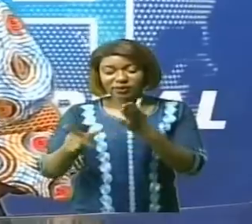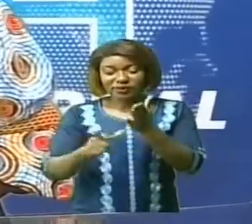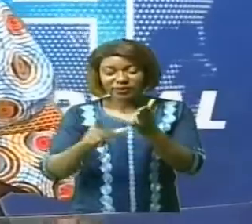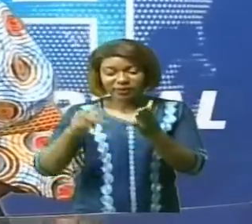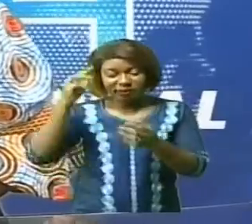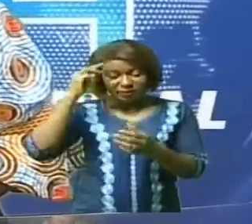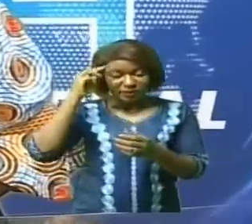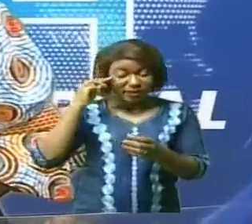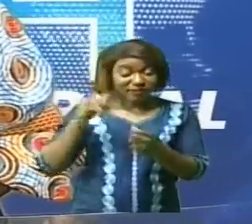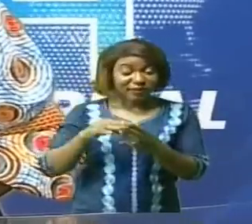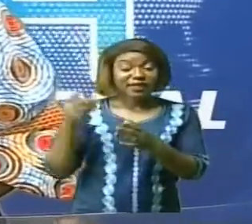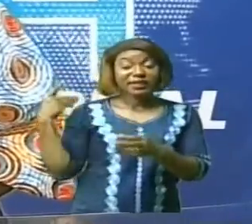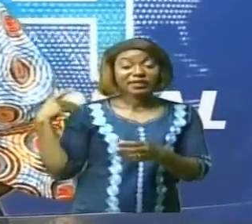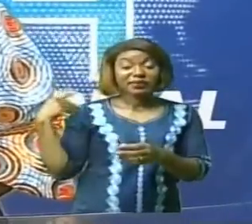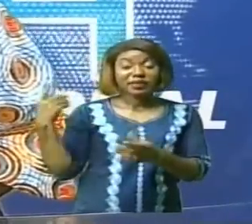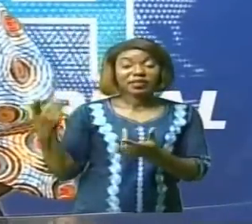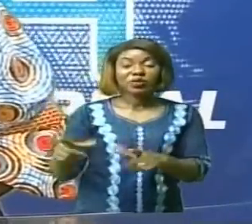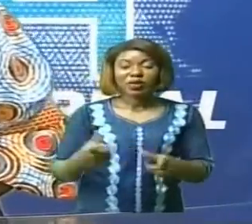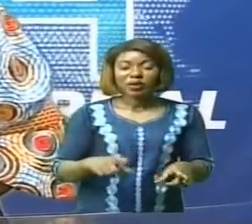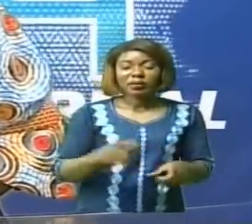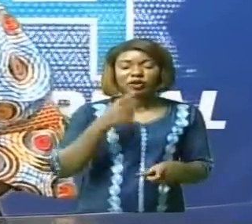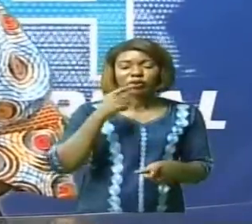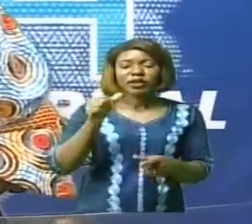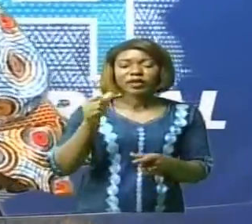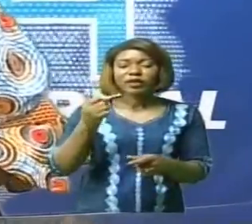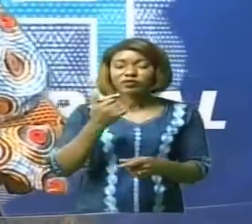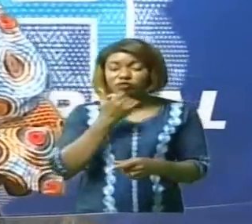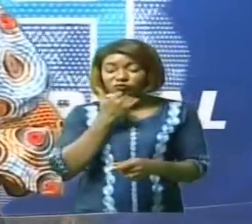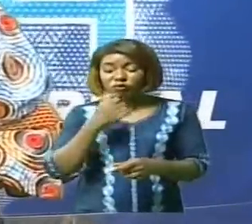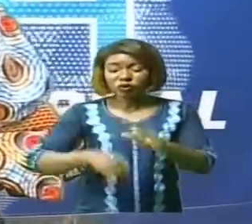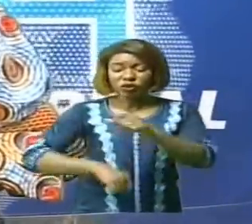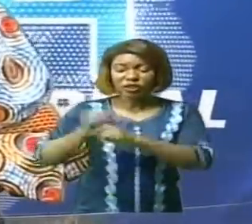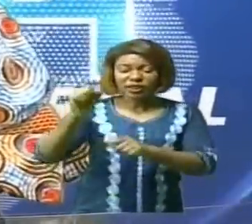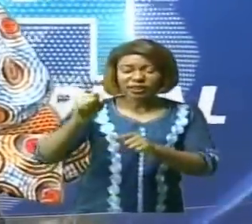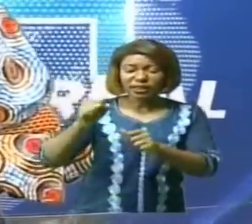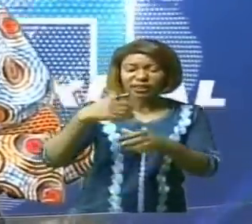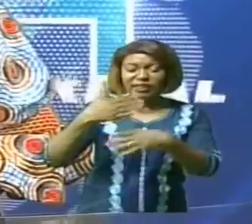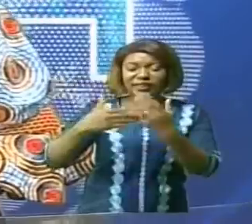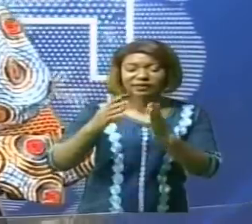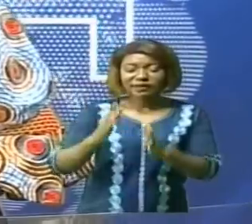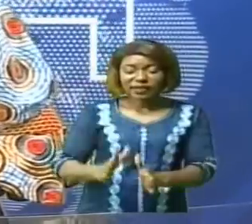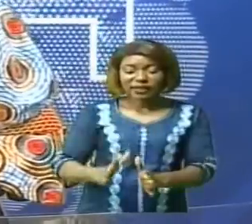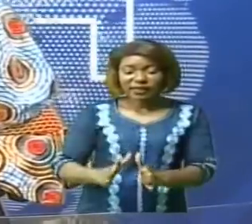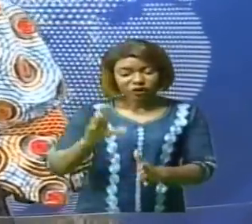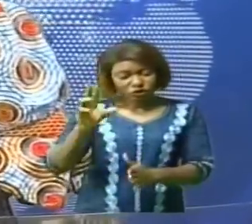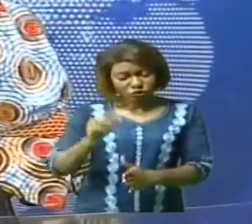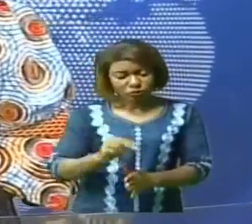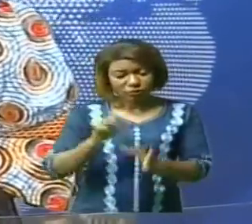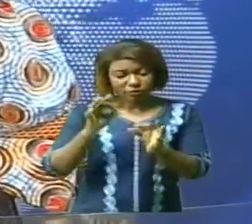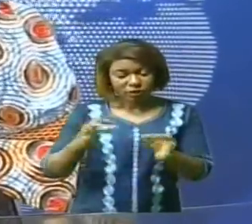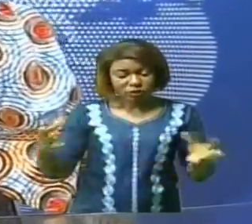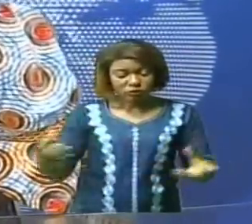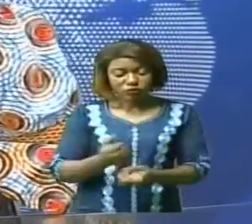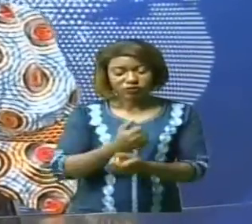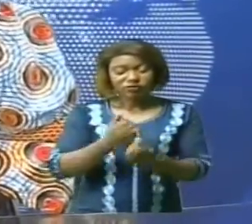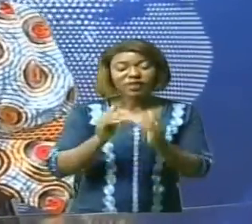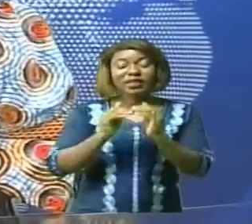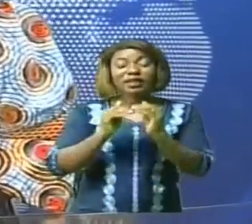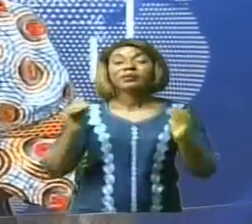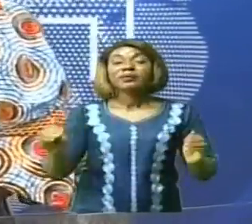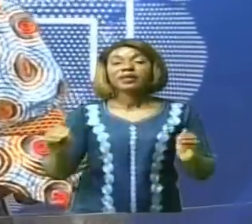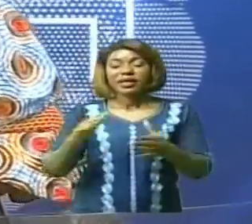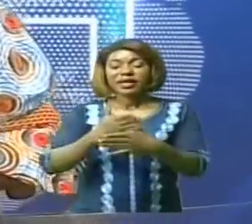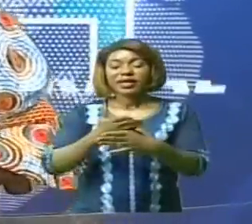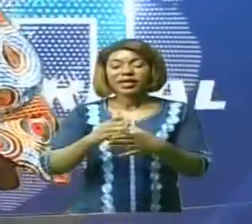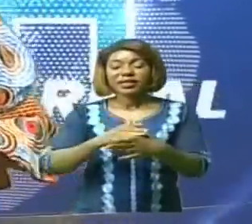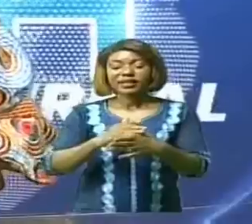de Lualaba, il ne s'agit pas de déguerpir les artisanaux miniers, mais plutôt trouver un climat d'entente